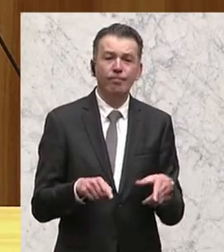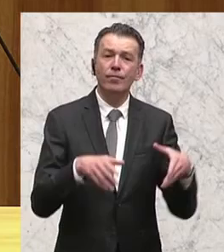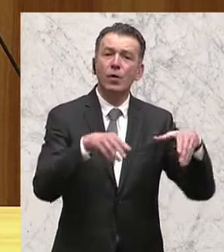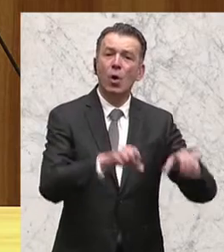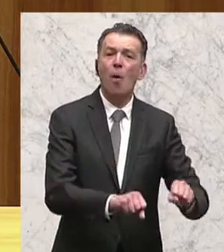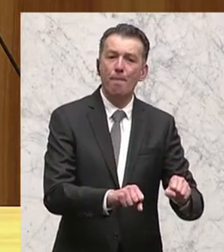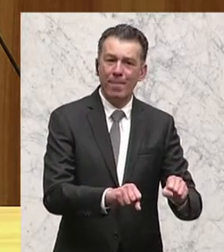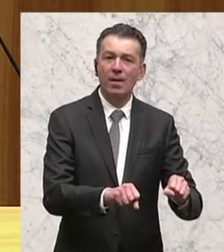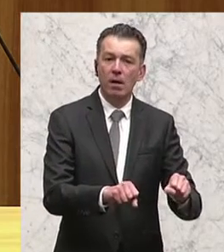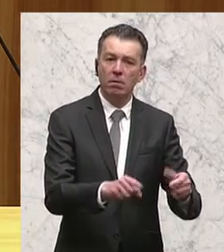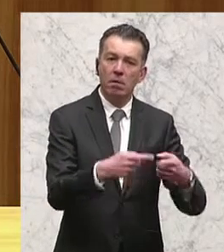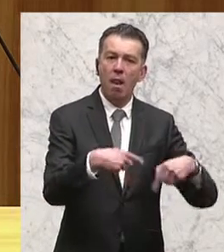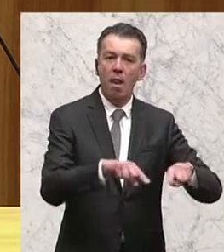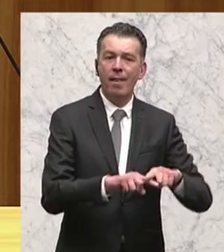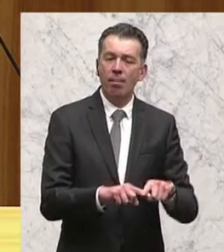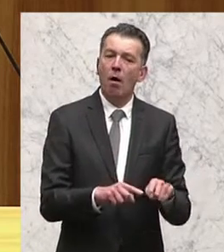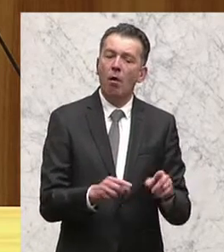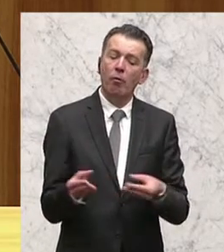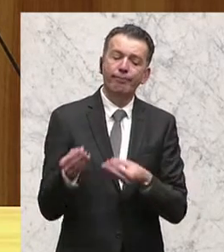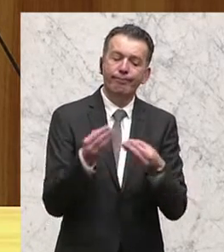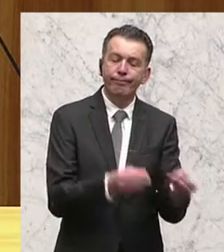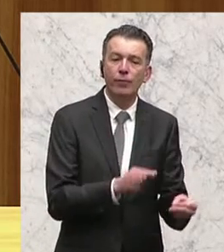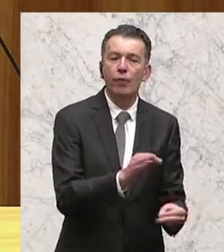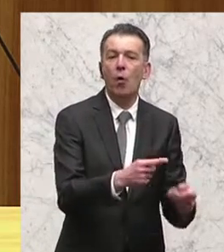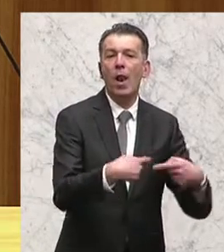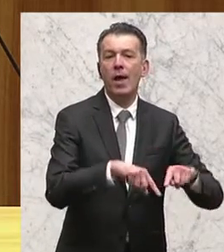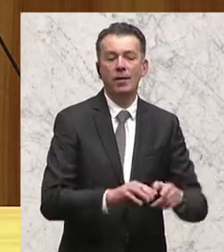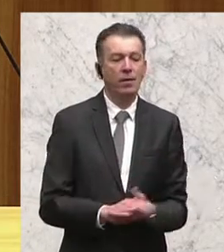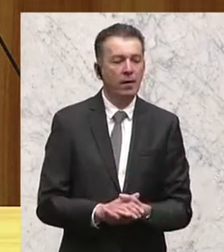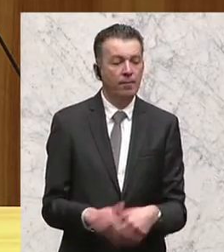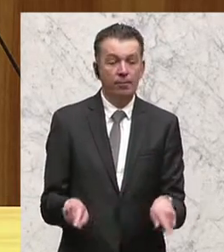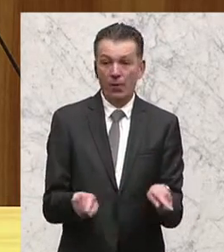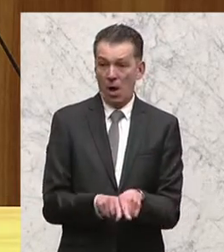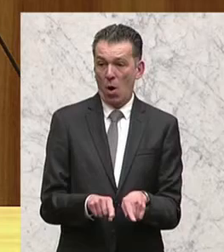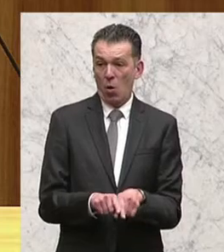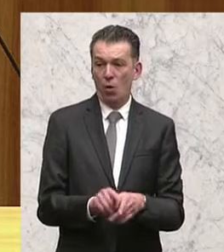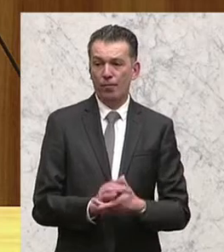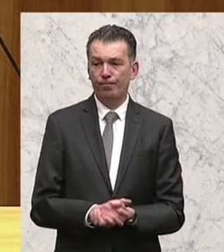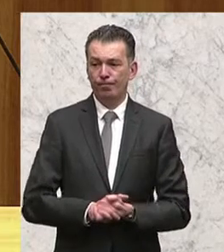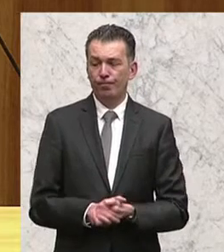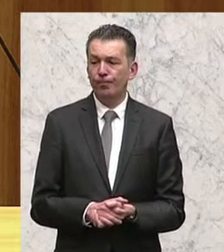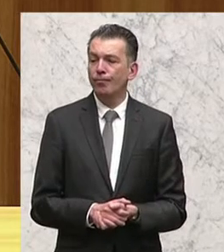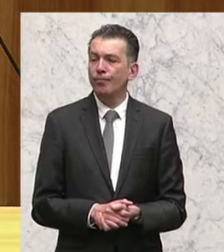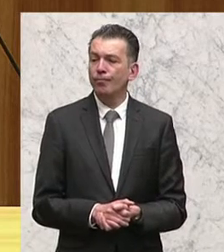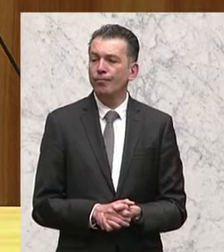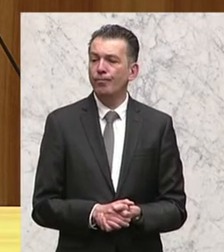in die Länderkassen fließen. Und wir werden dazu auch